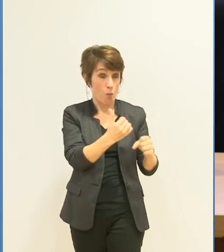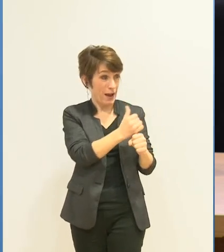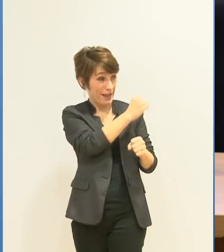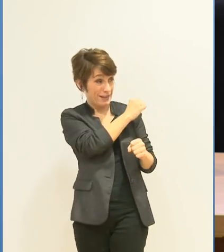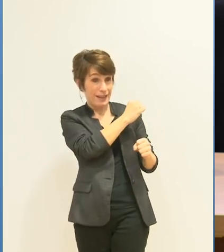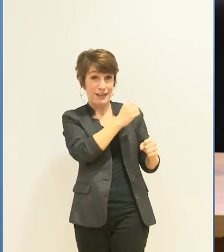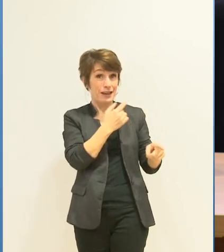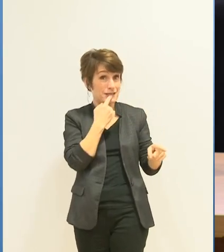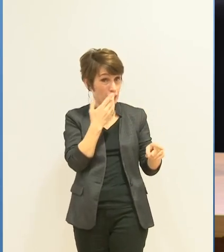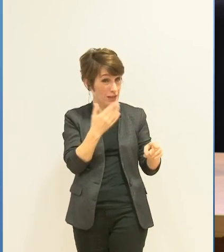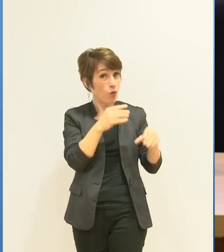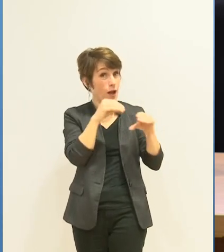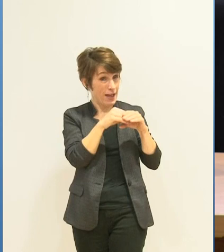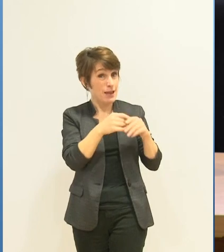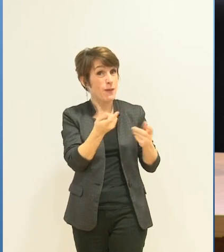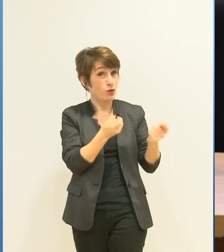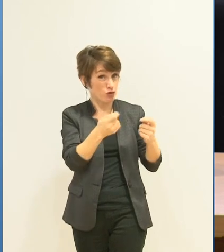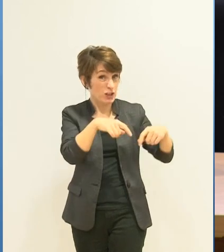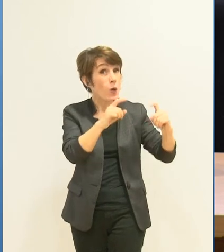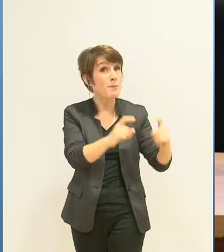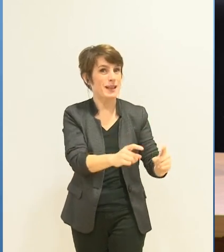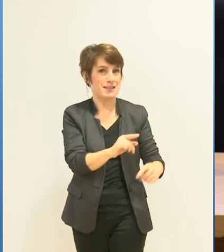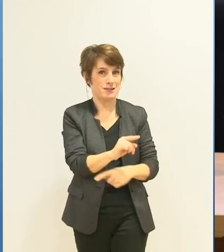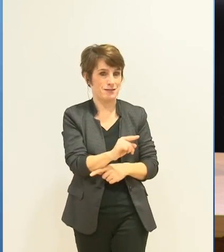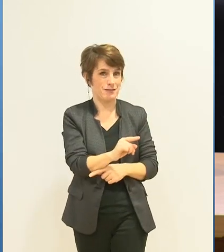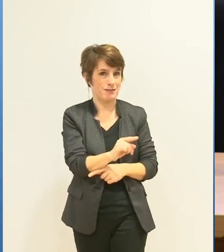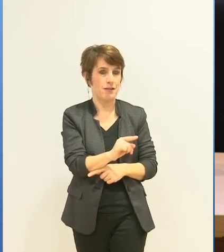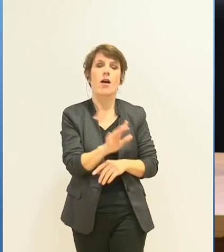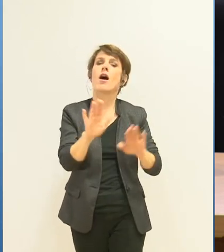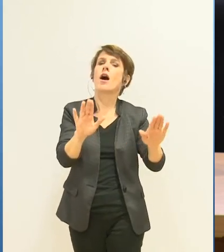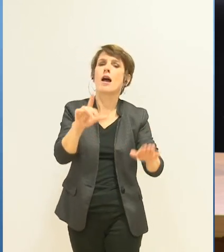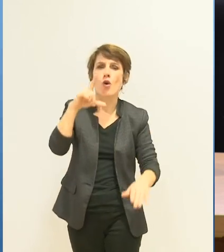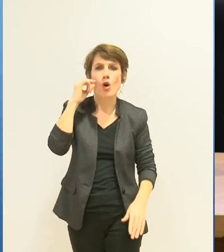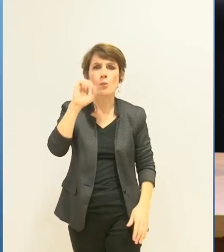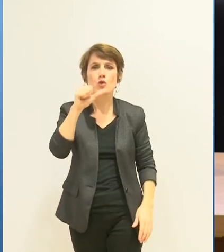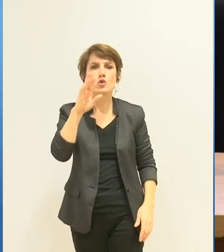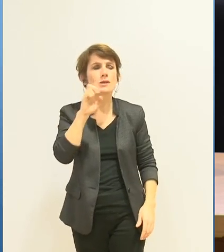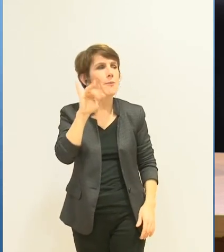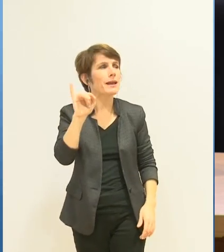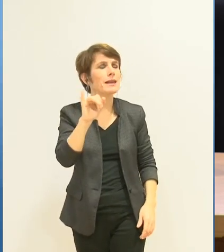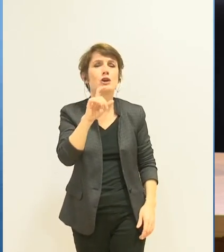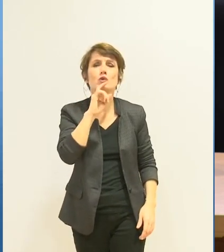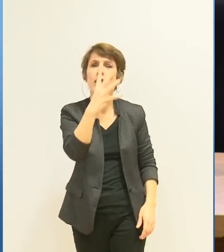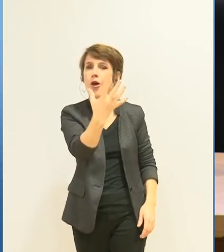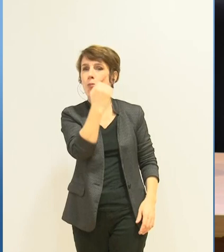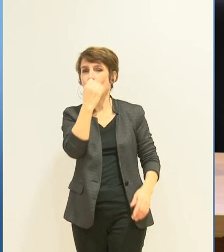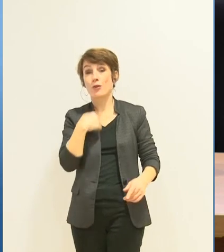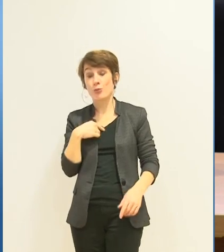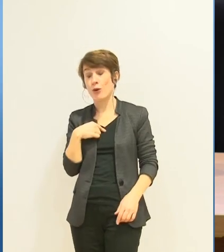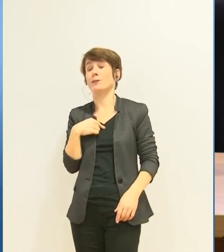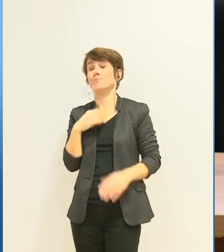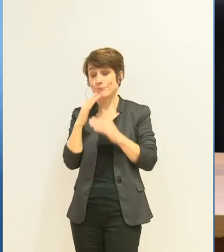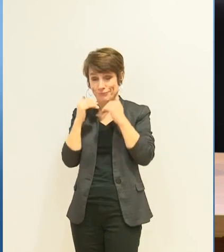l'epargne de gestion elle étendait alors monsieur sabri oui vous m'avez vu sourire tout à l'heure lorsque vous avez